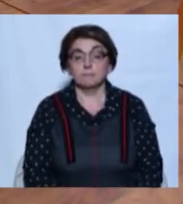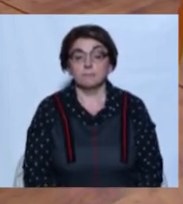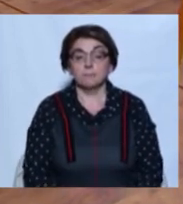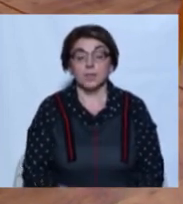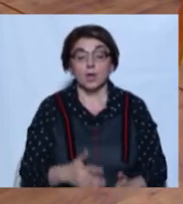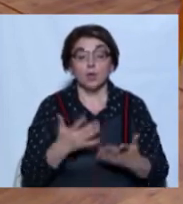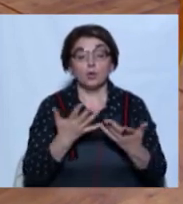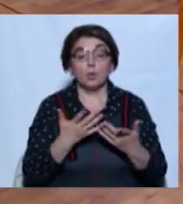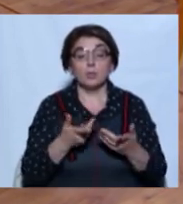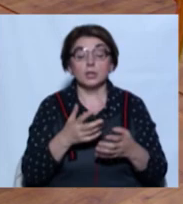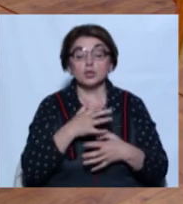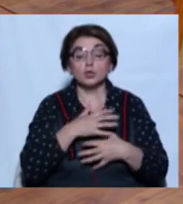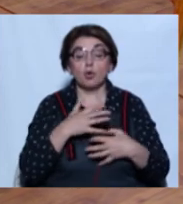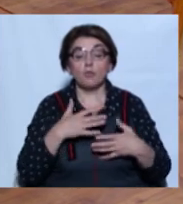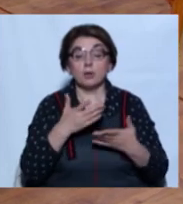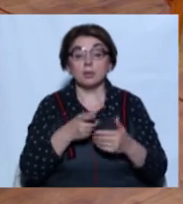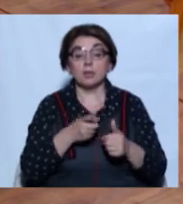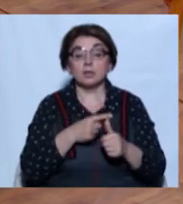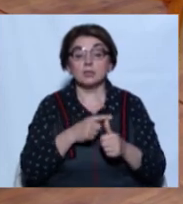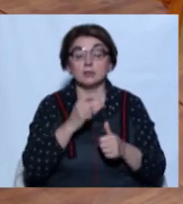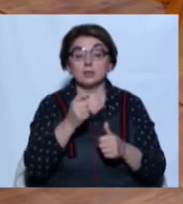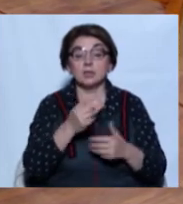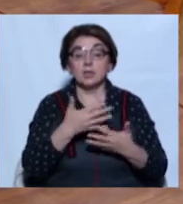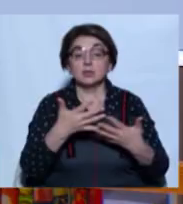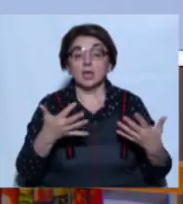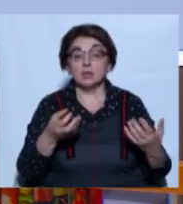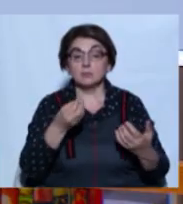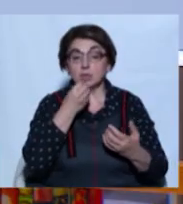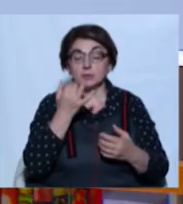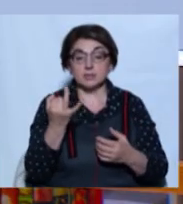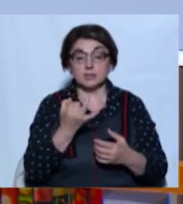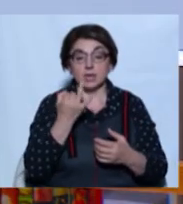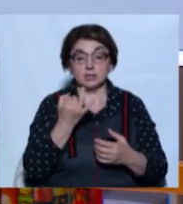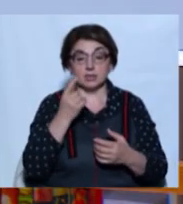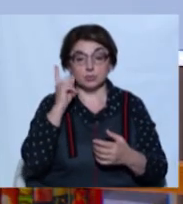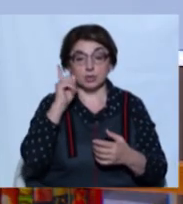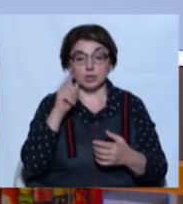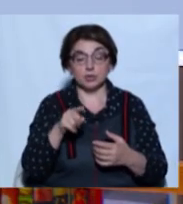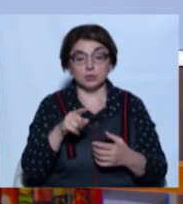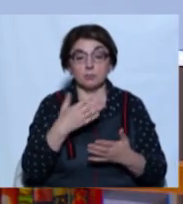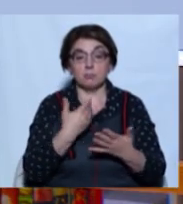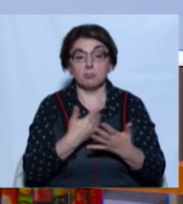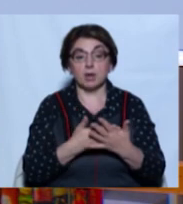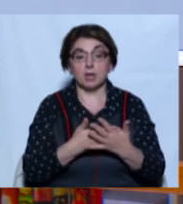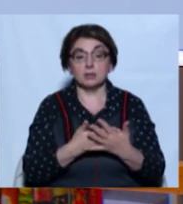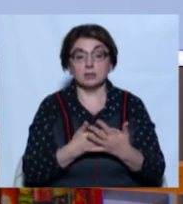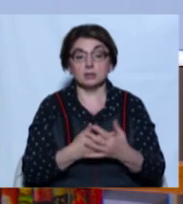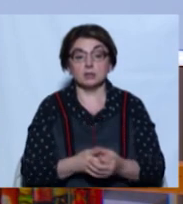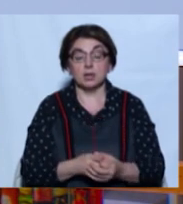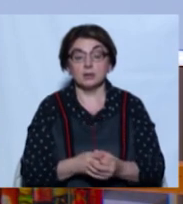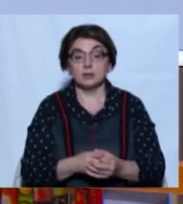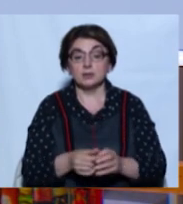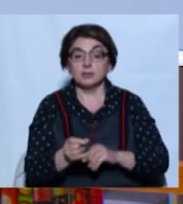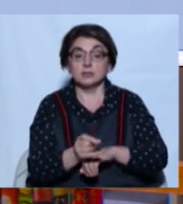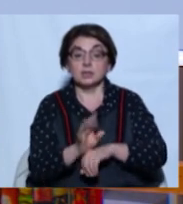Რომელი ცხოველები არის? ახლა მოდით დავასახელოთ ნაირმჭამელები, იმიტომ რომ საინტერესო ალბათ იცოდეთ. მაგალითად,